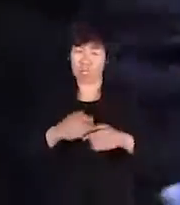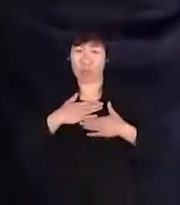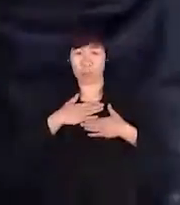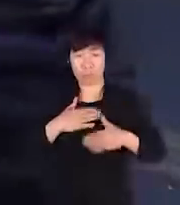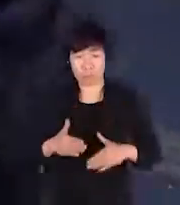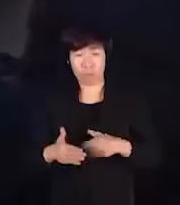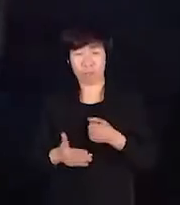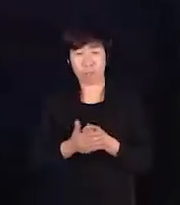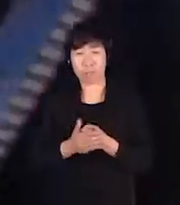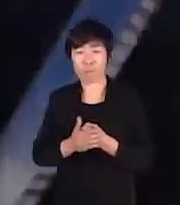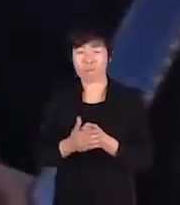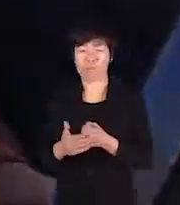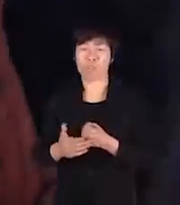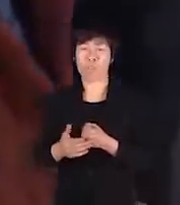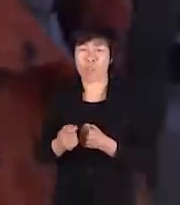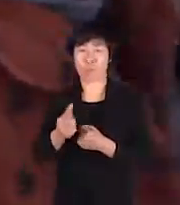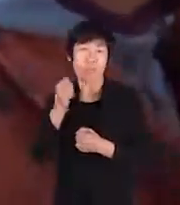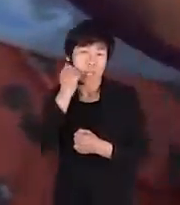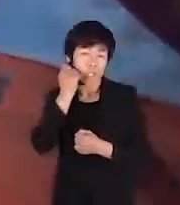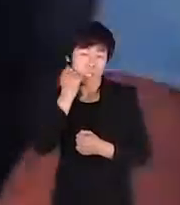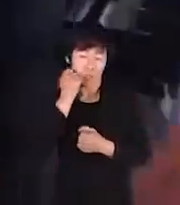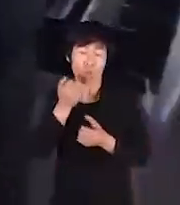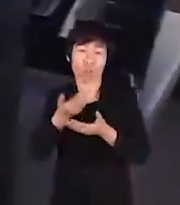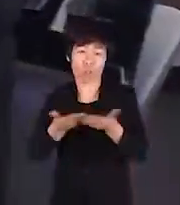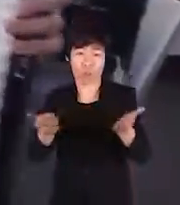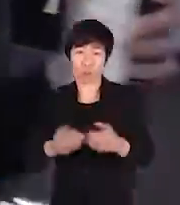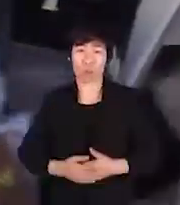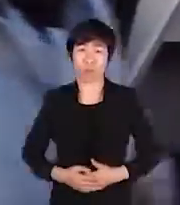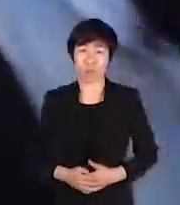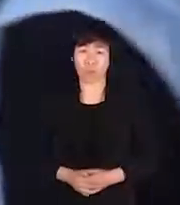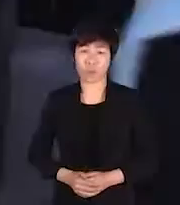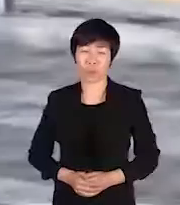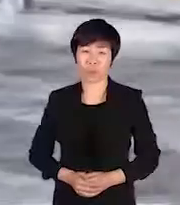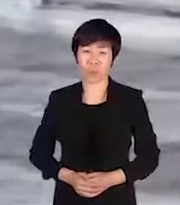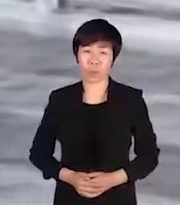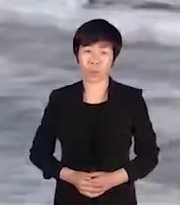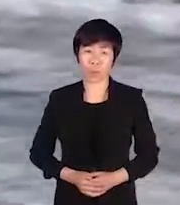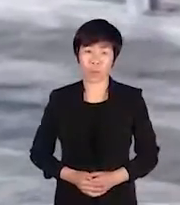체력을 보강시켜줄 소소한 간식거리도 있습니다.